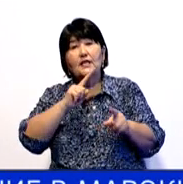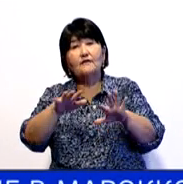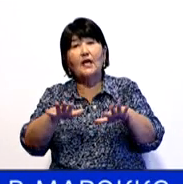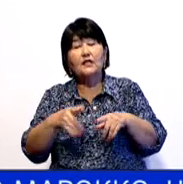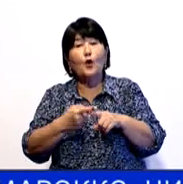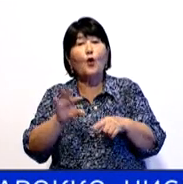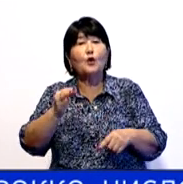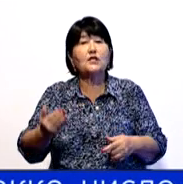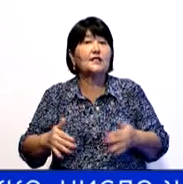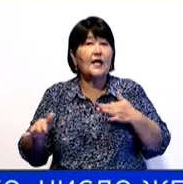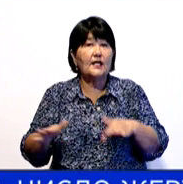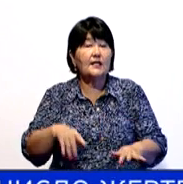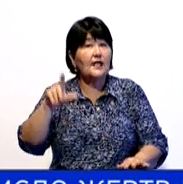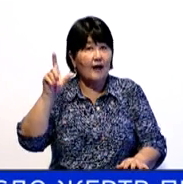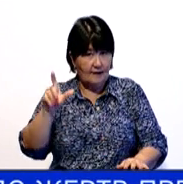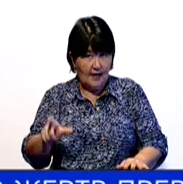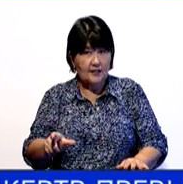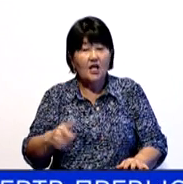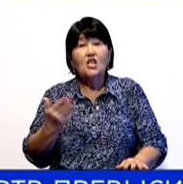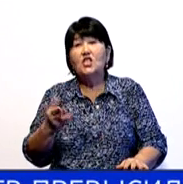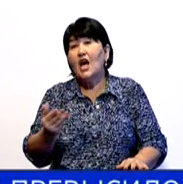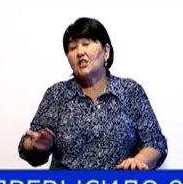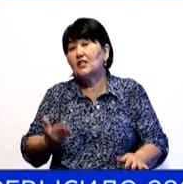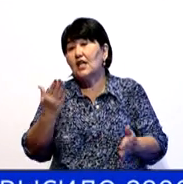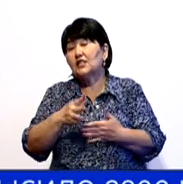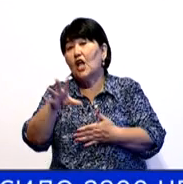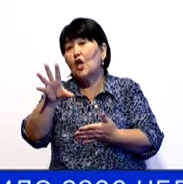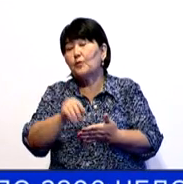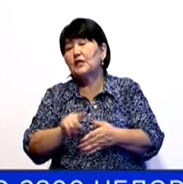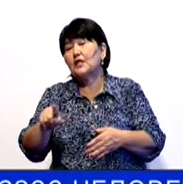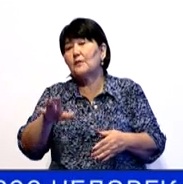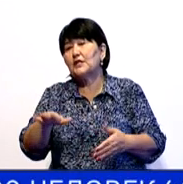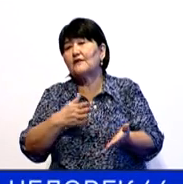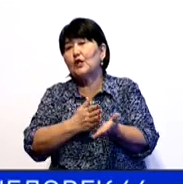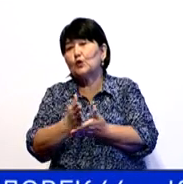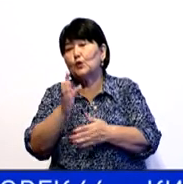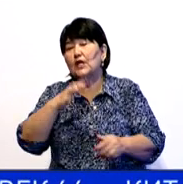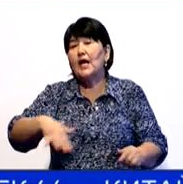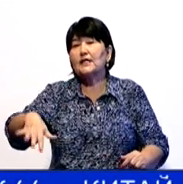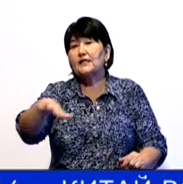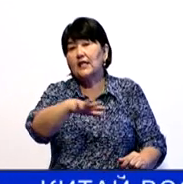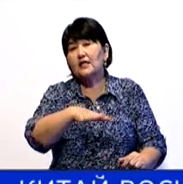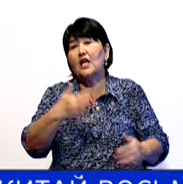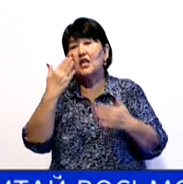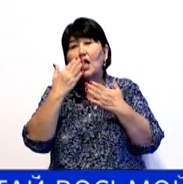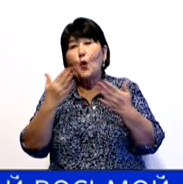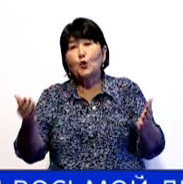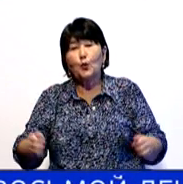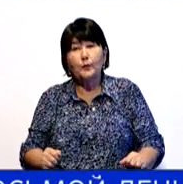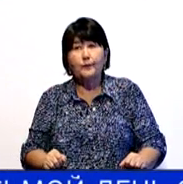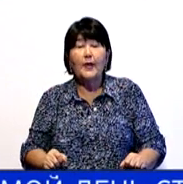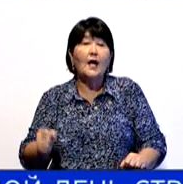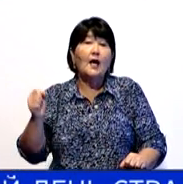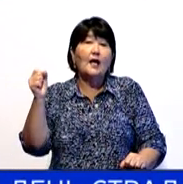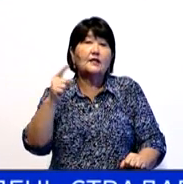о жизни и деятельности гражданина, чья жизнь стала примером беззаветного служения стране и народу. Золотыми